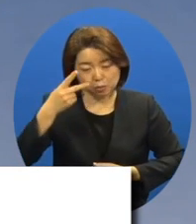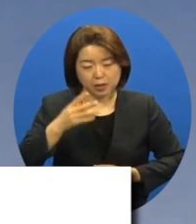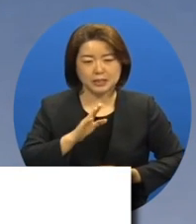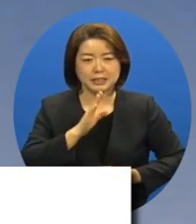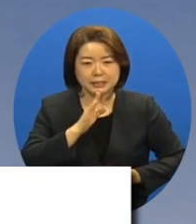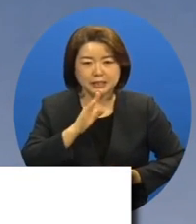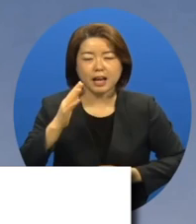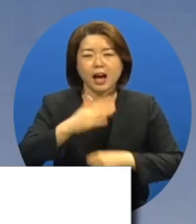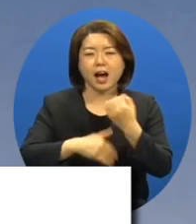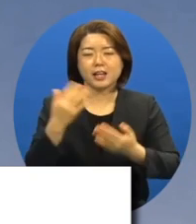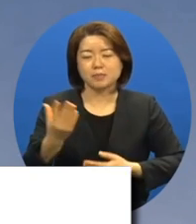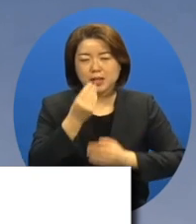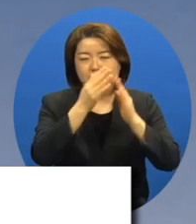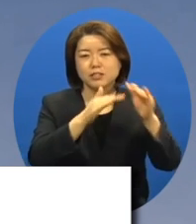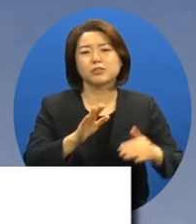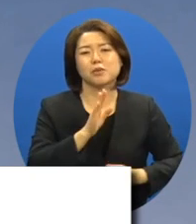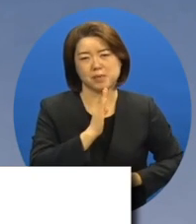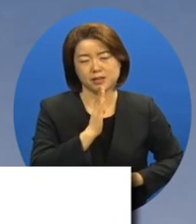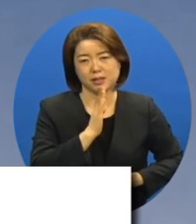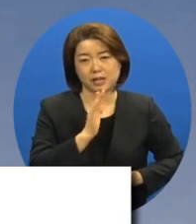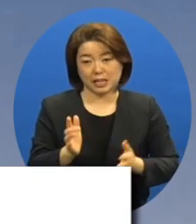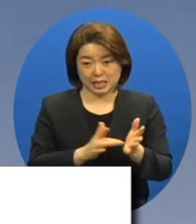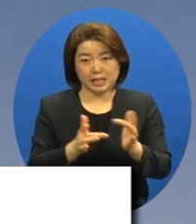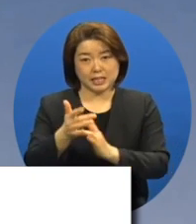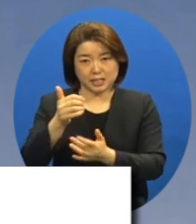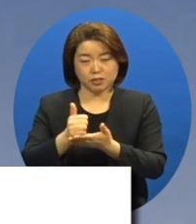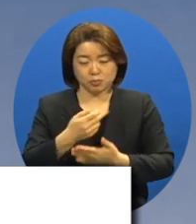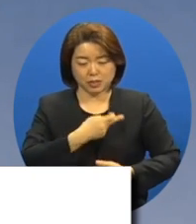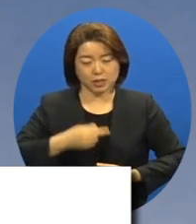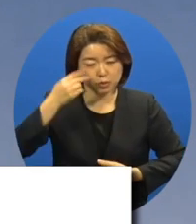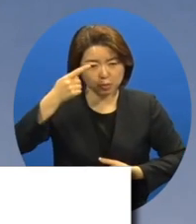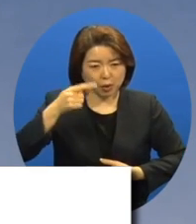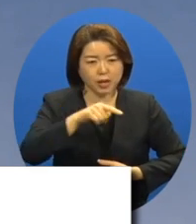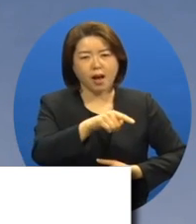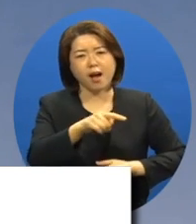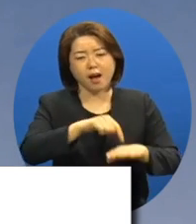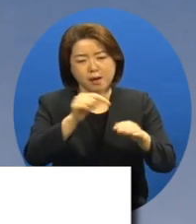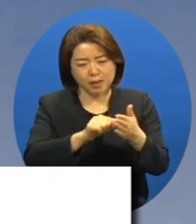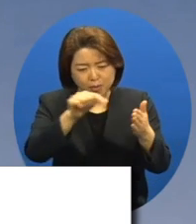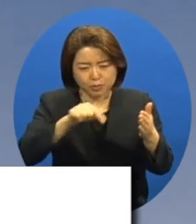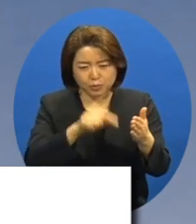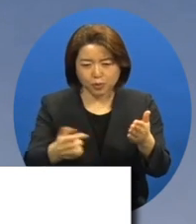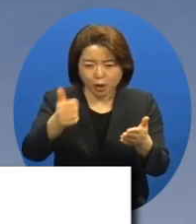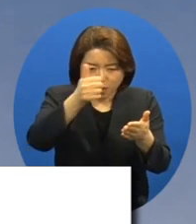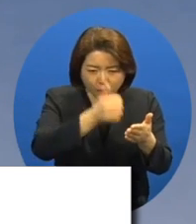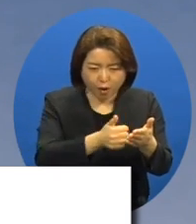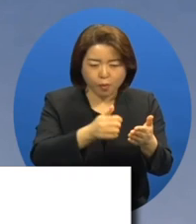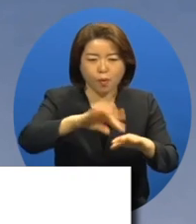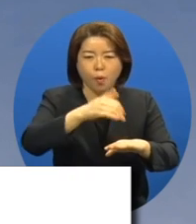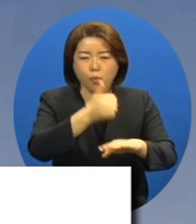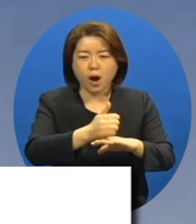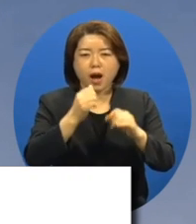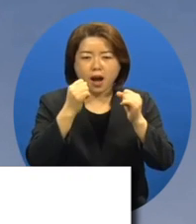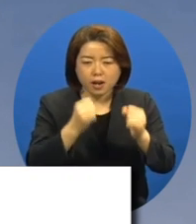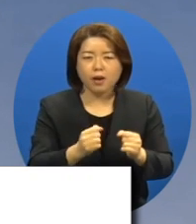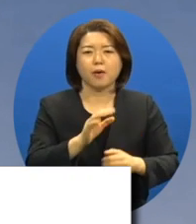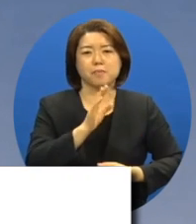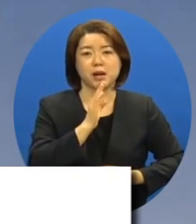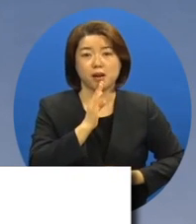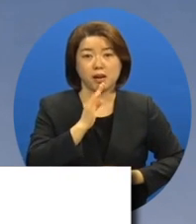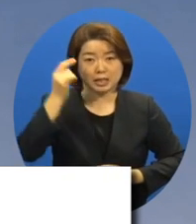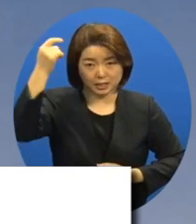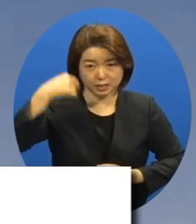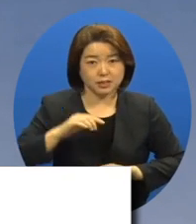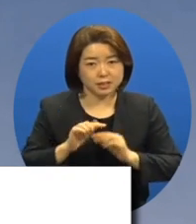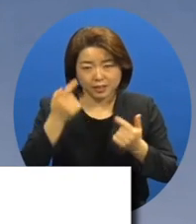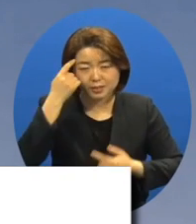사람이구나 예수님이 사도 바울의 마음에 계시고 그 왕이 되셨군요 아 그걸 느껴지지